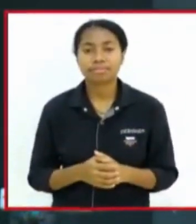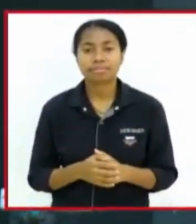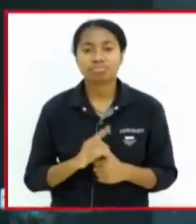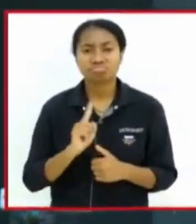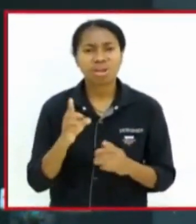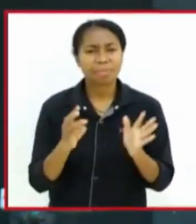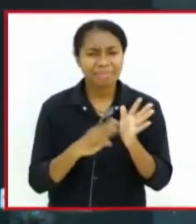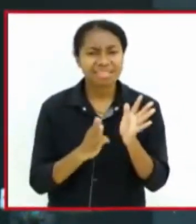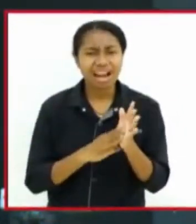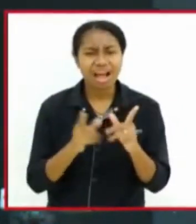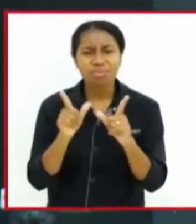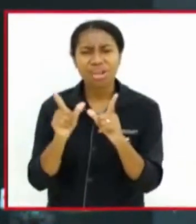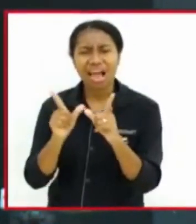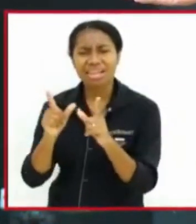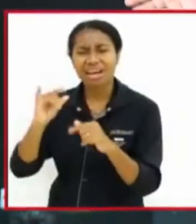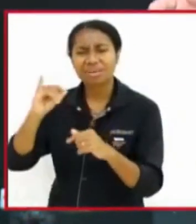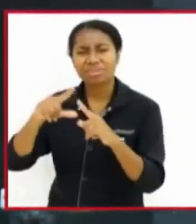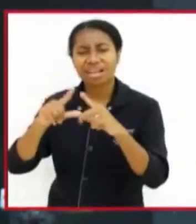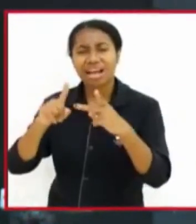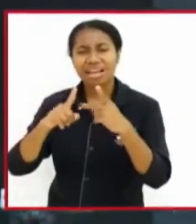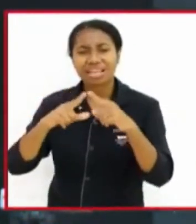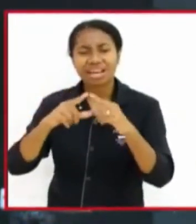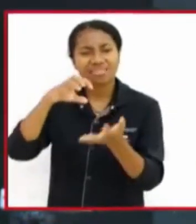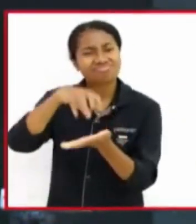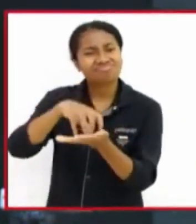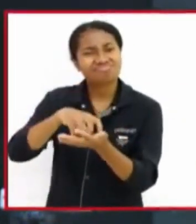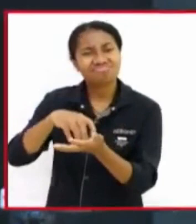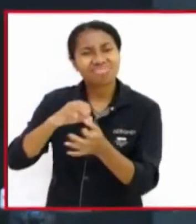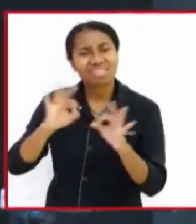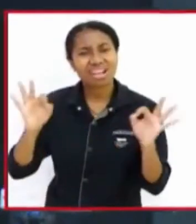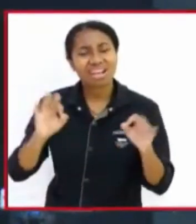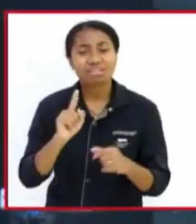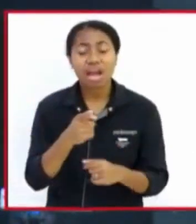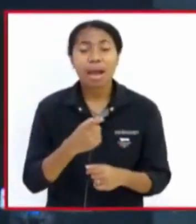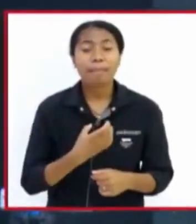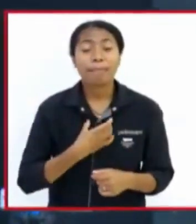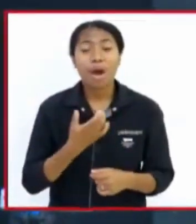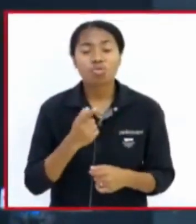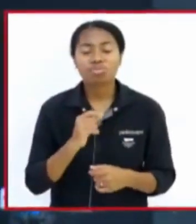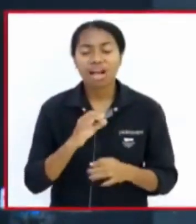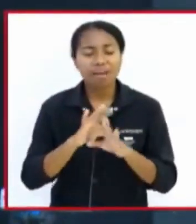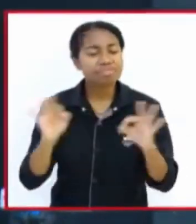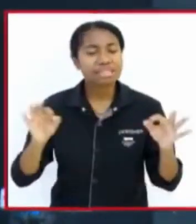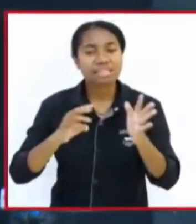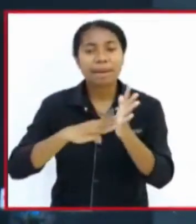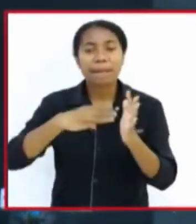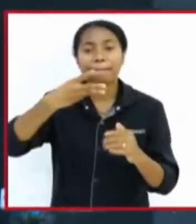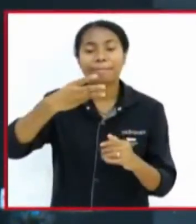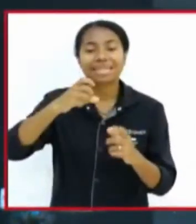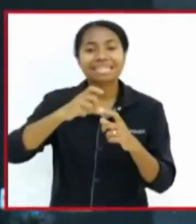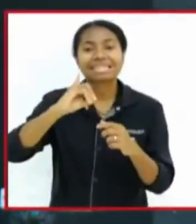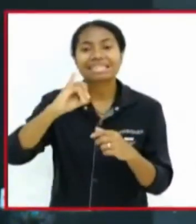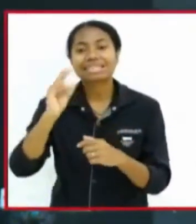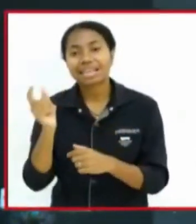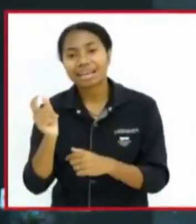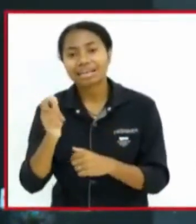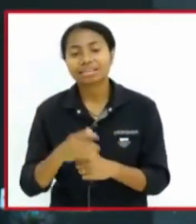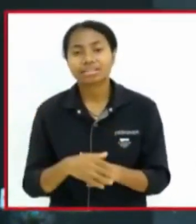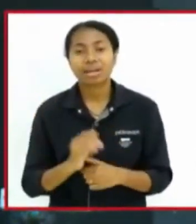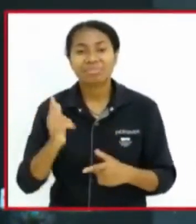maskot masalah wilayah yo yah Habis sih Mesir Nah maka